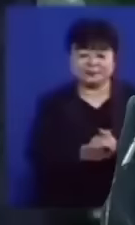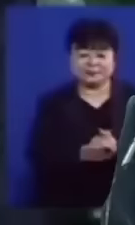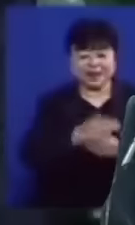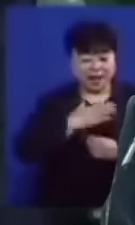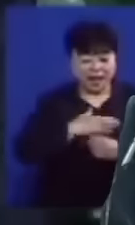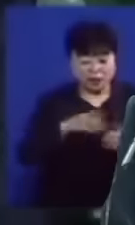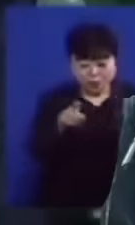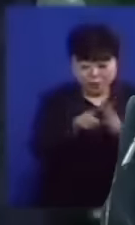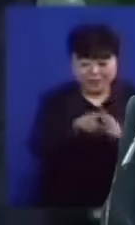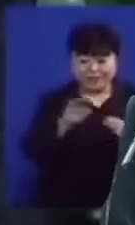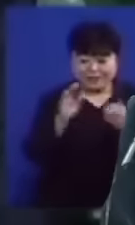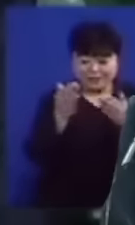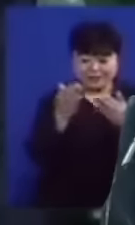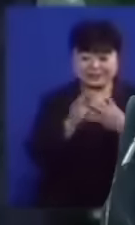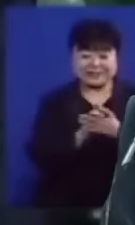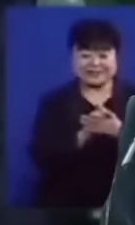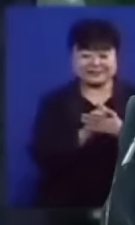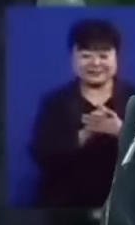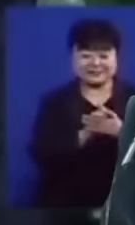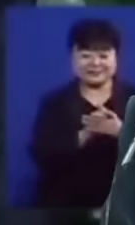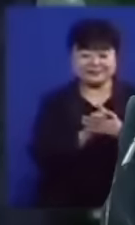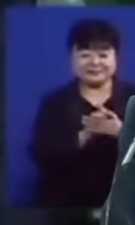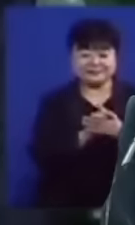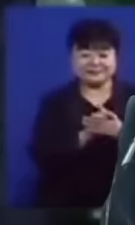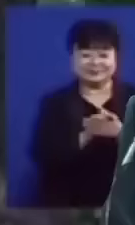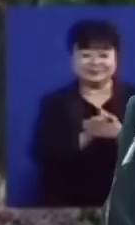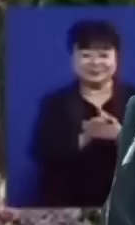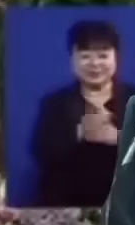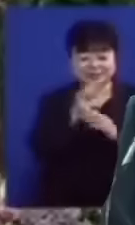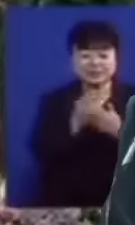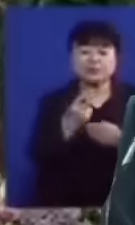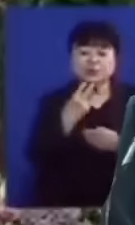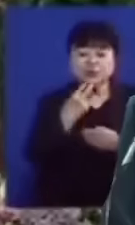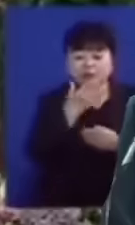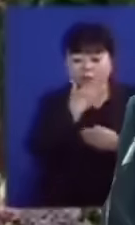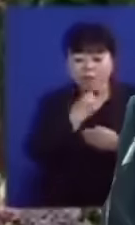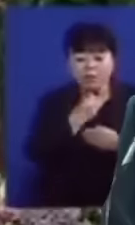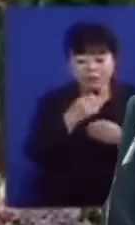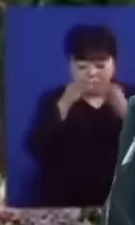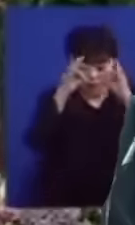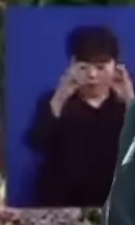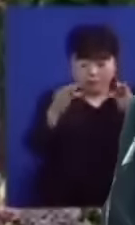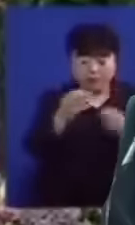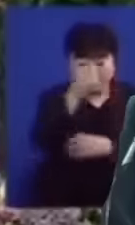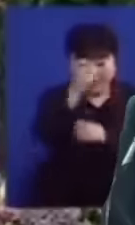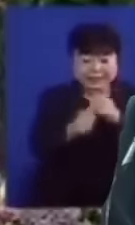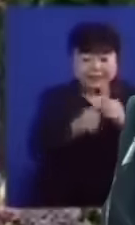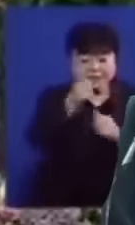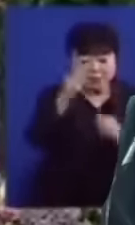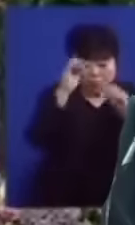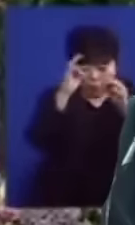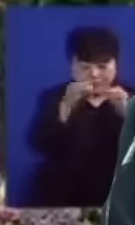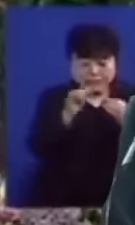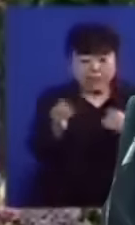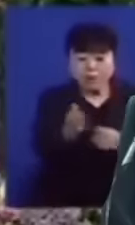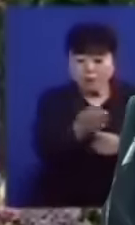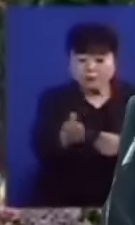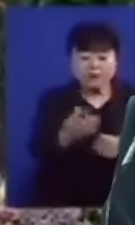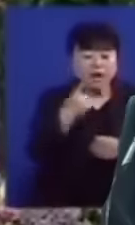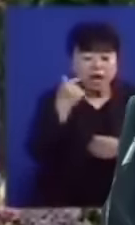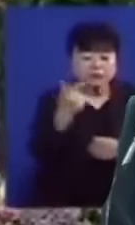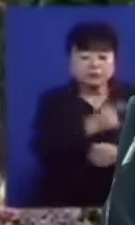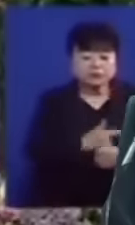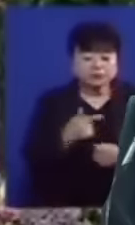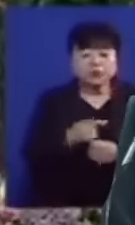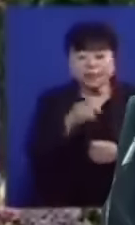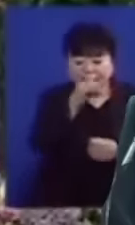알고 믿게 되었습니다. 성경 요한복음 1장 18절에 보면 본래 하나님을 본 사람이 없으되 아버지